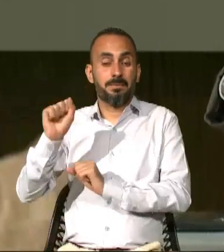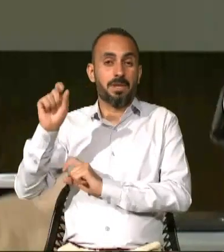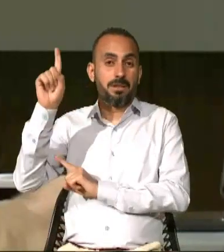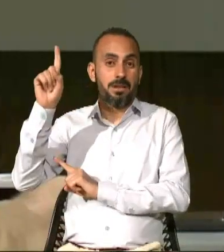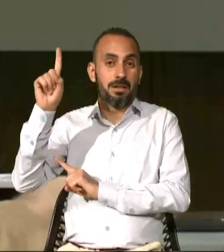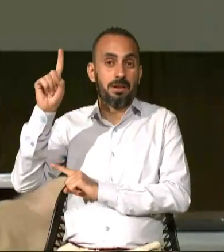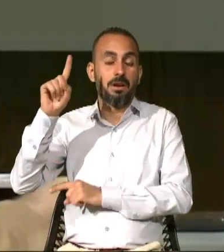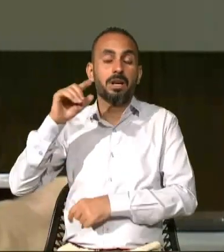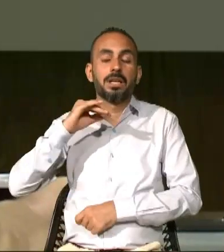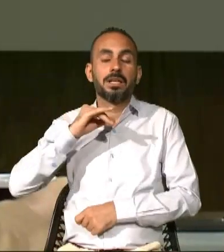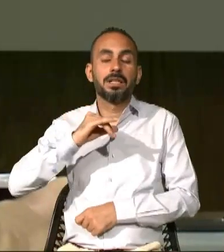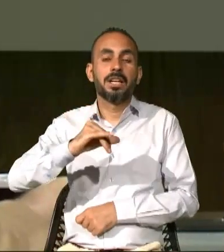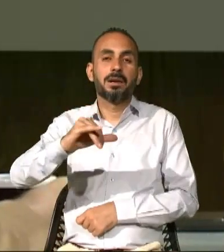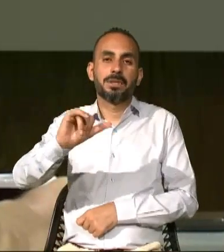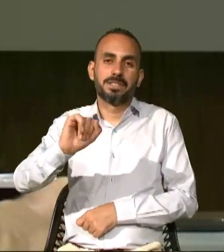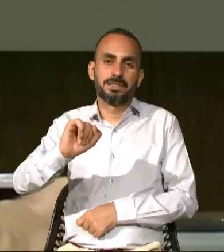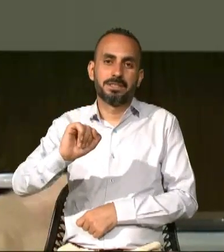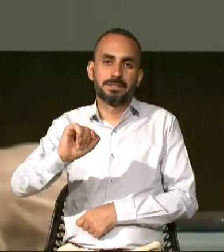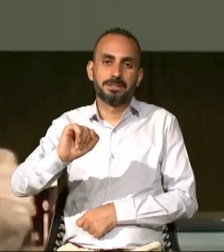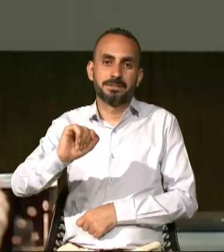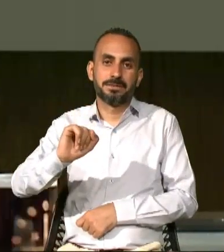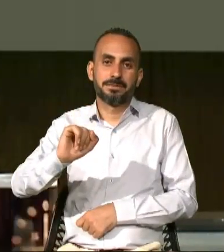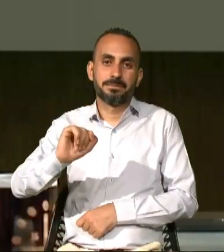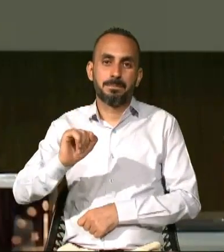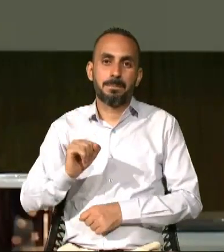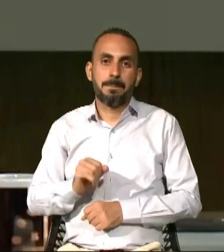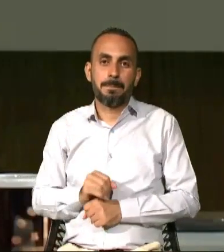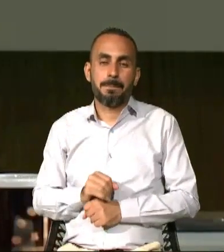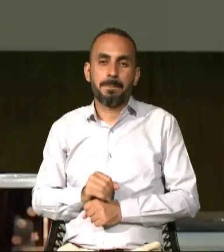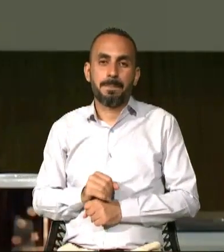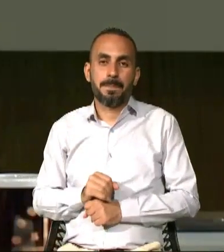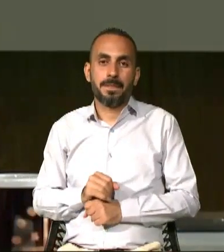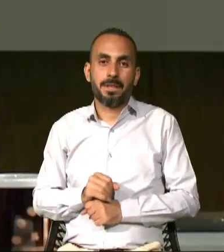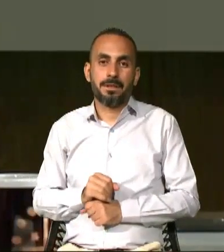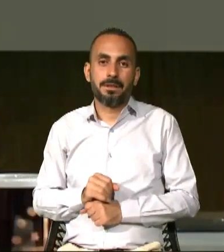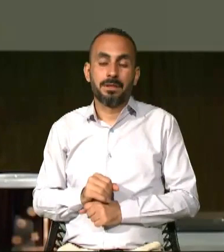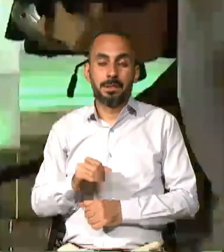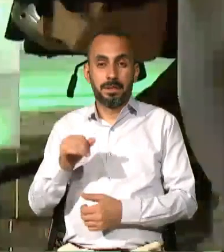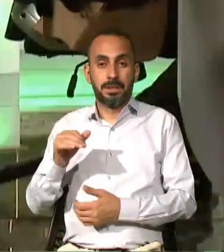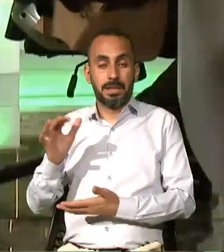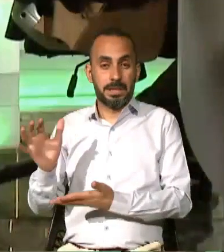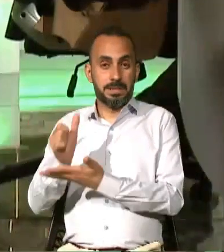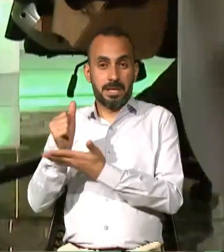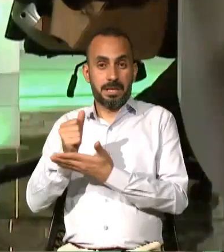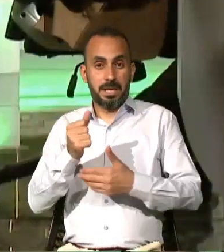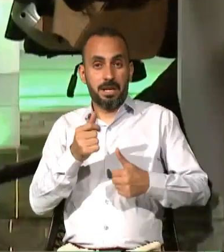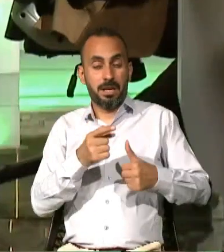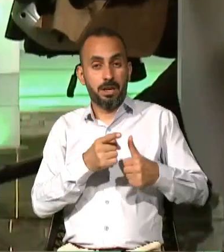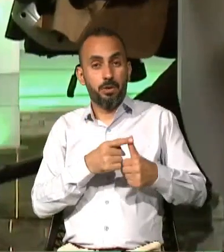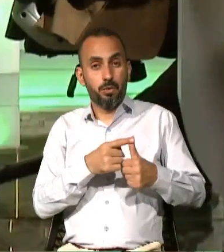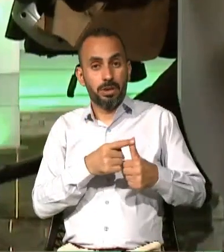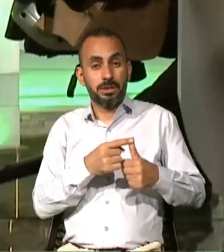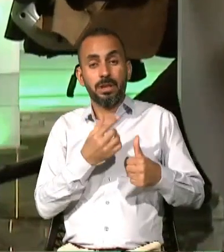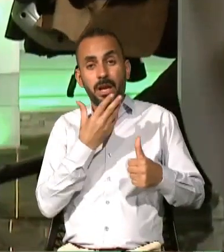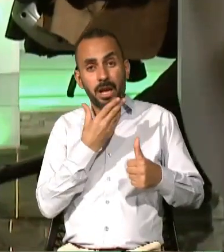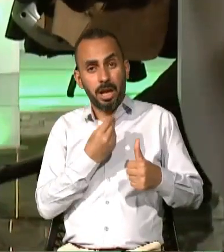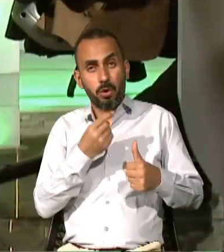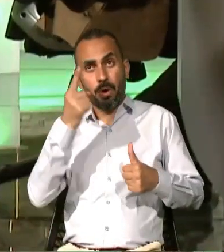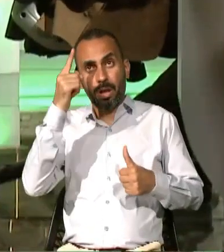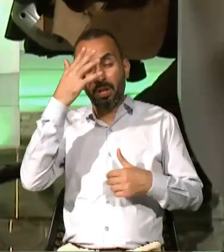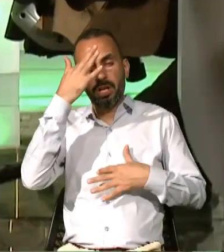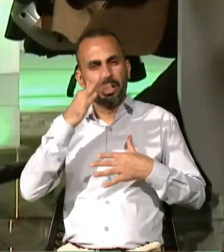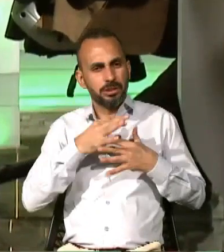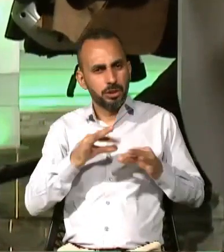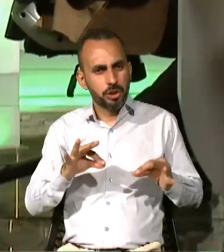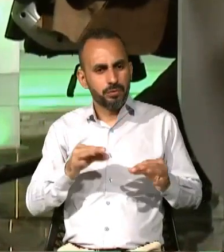النجاة المؤقتة دي مش هي البيت القصيد يعني، مش هي كويسة بس مش بيت القصيد. يعني هي كويسة وجميلة ووعد من الرب طبعًا. الرب